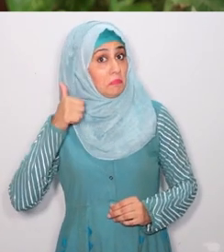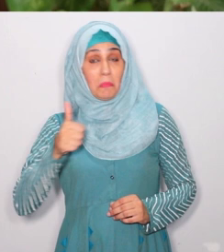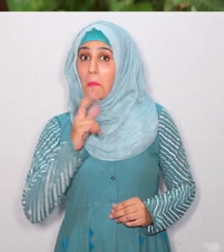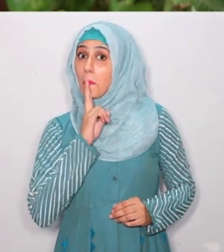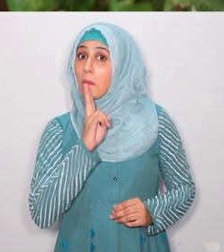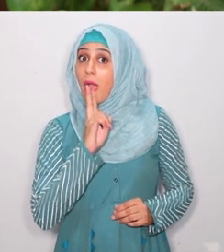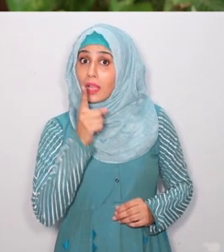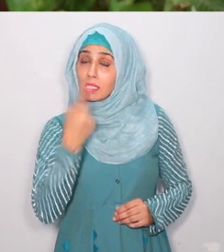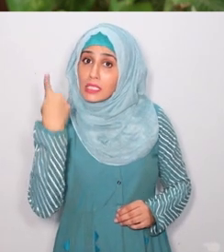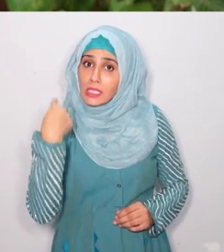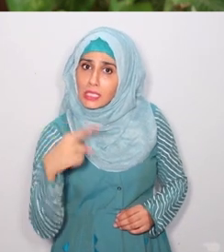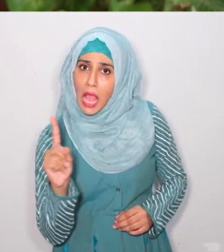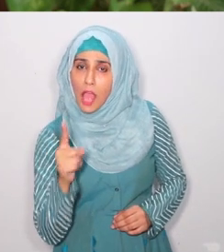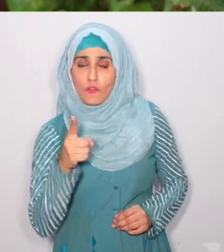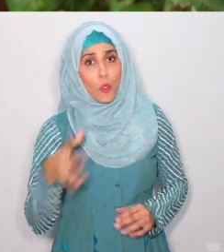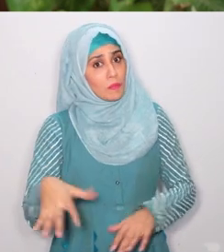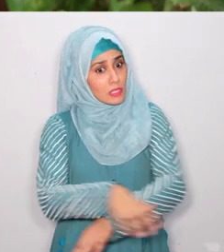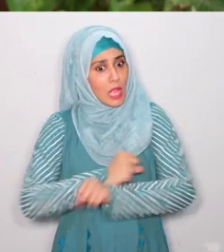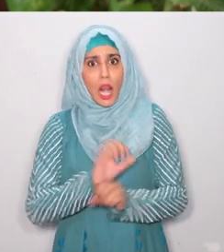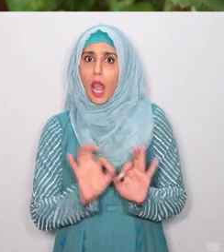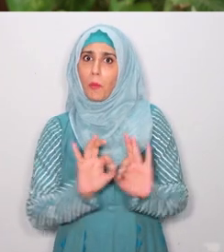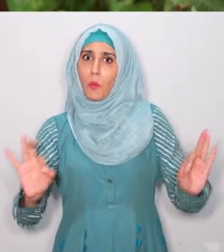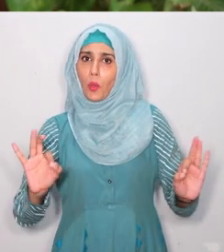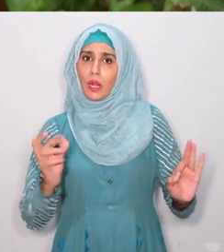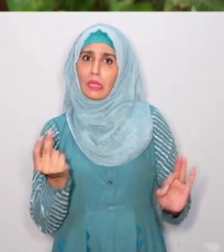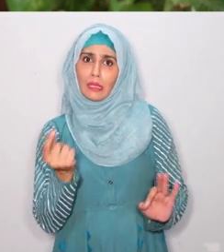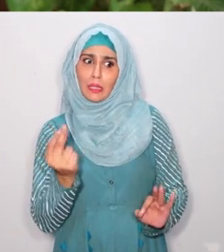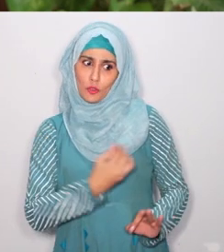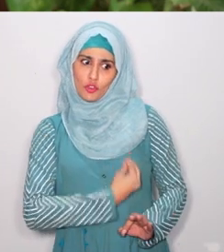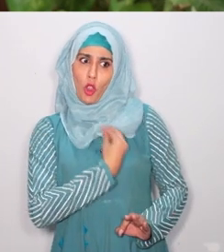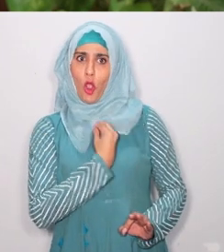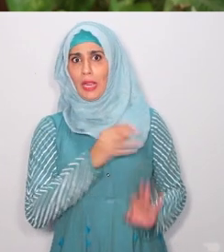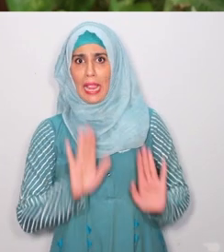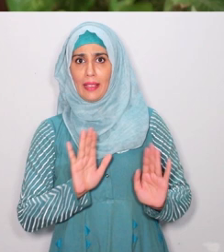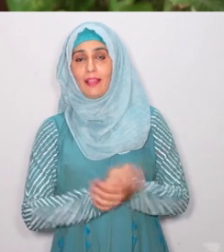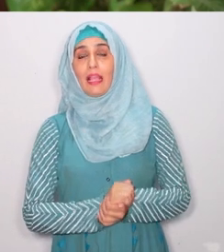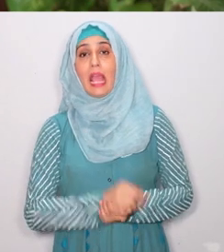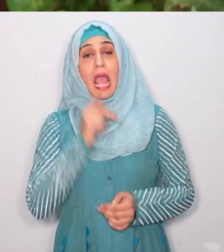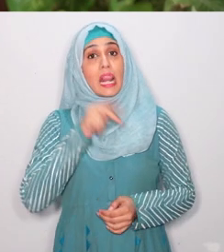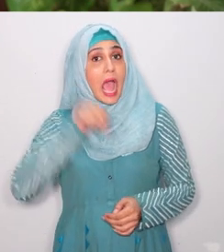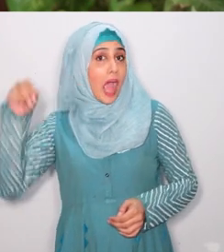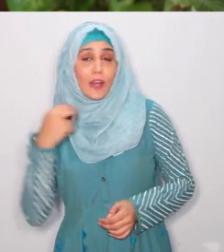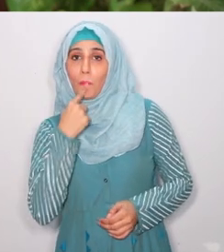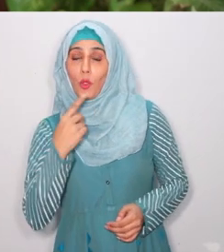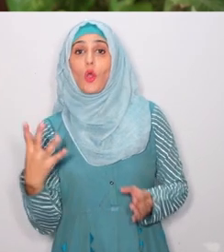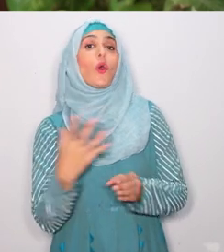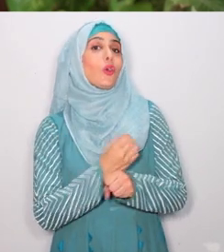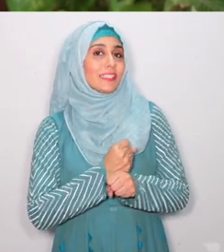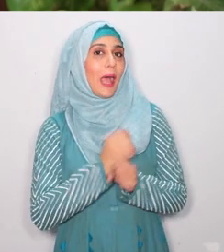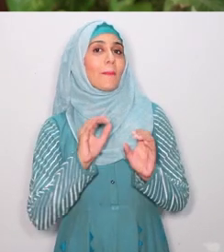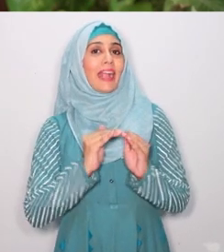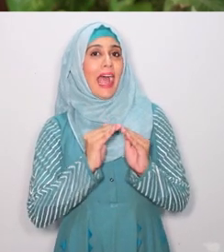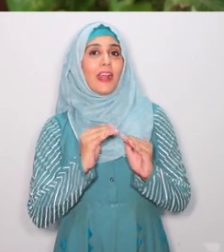हो अगर चाहो तो, नाना ने कहा और सब ने हाँ में हाँ